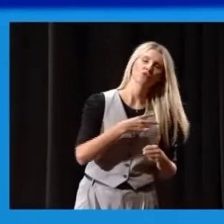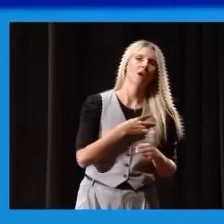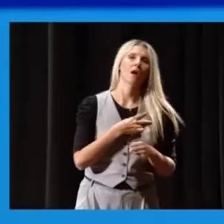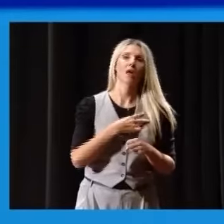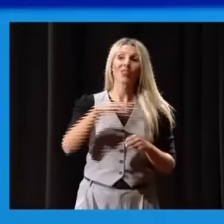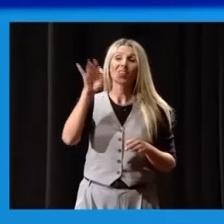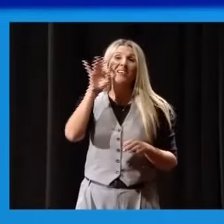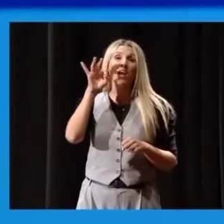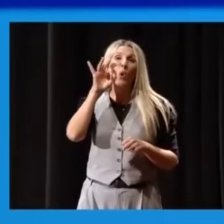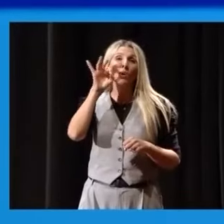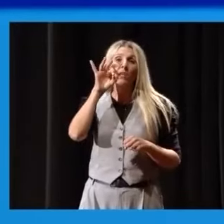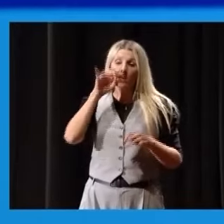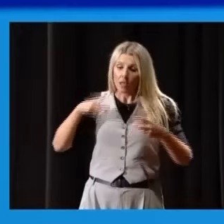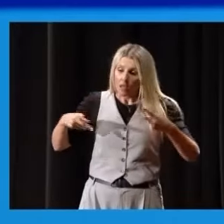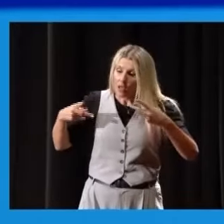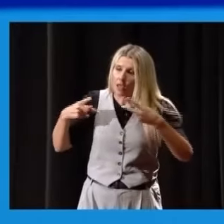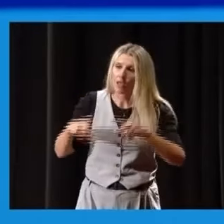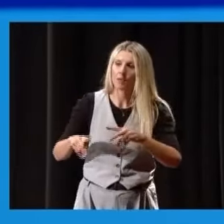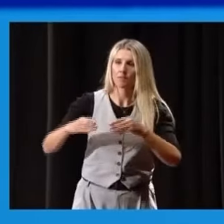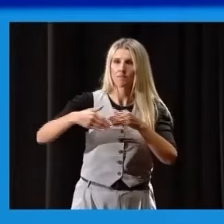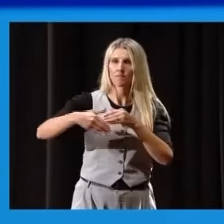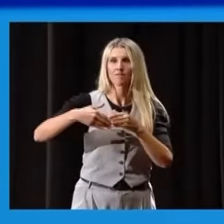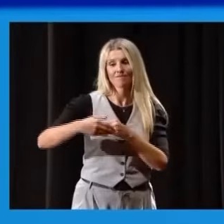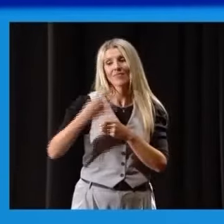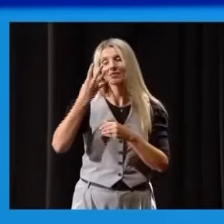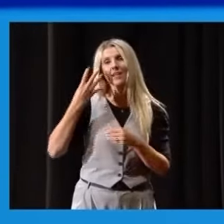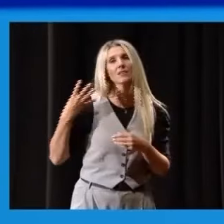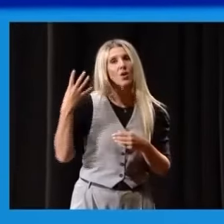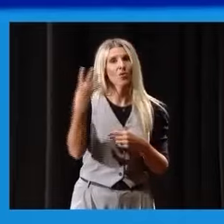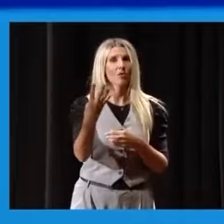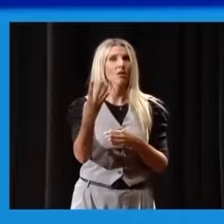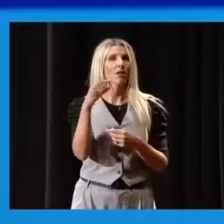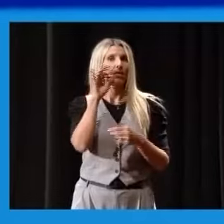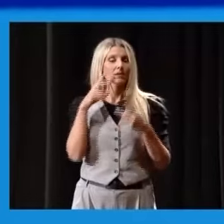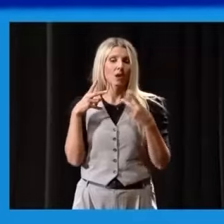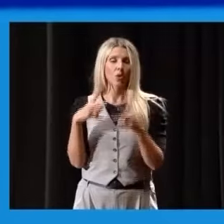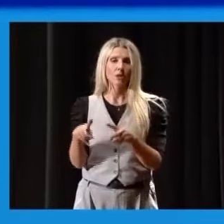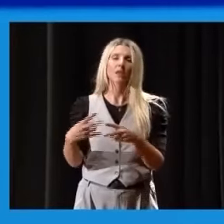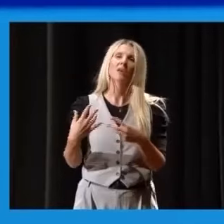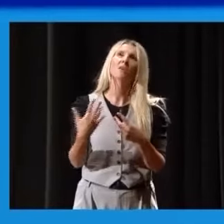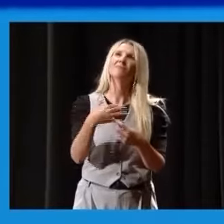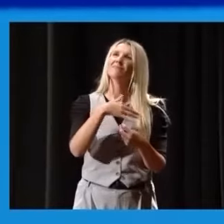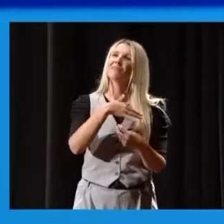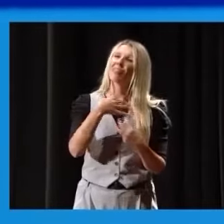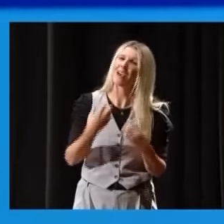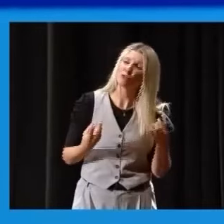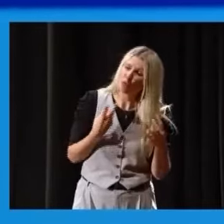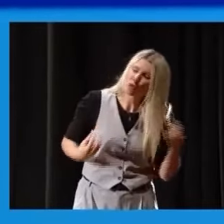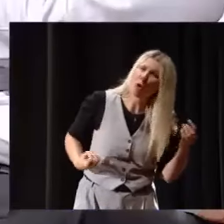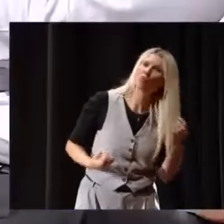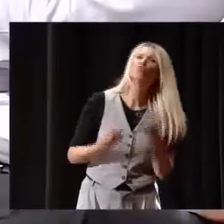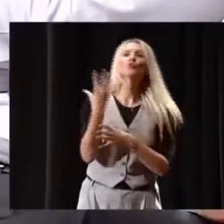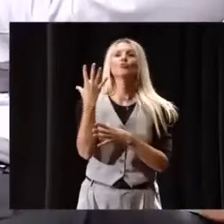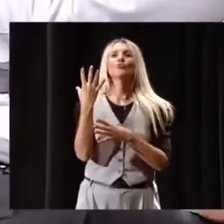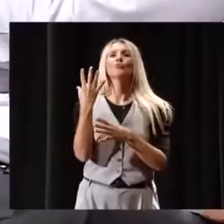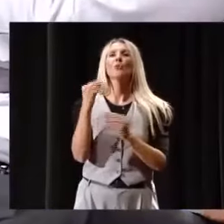Η Θεσσαλονίκη εντός της επόμενης τετραετίας θα έχει το πιο σύγχρονο